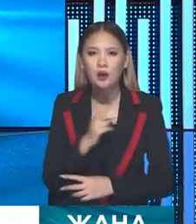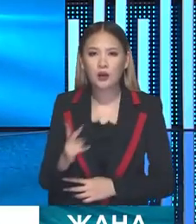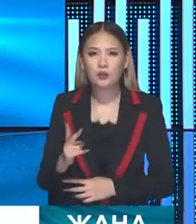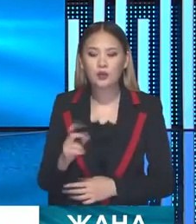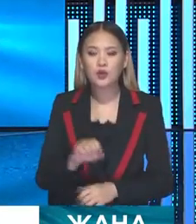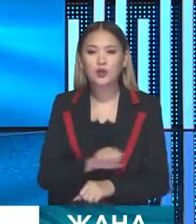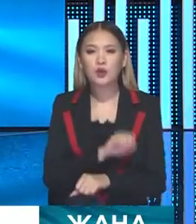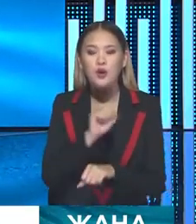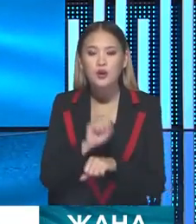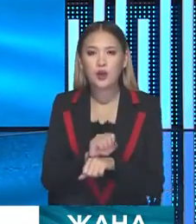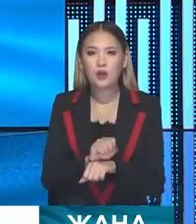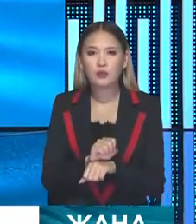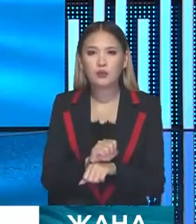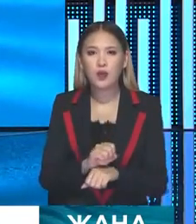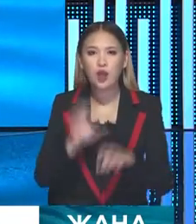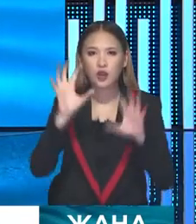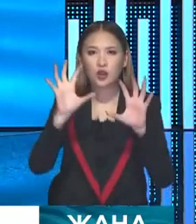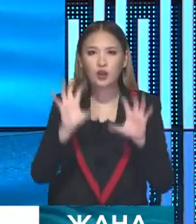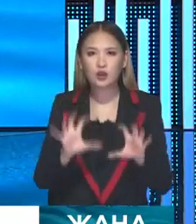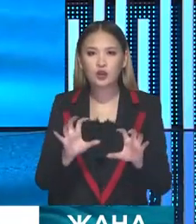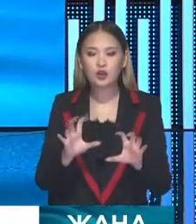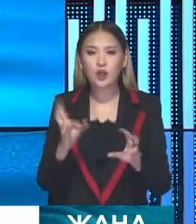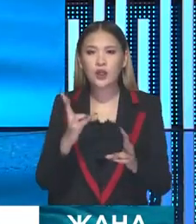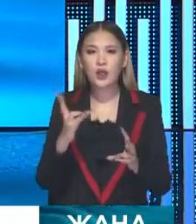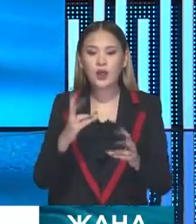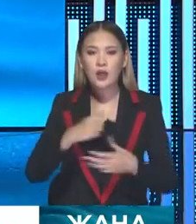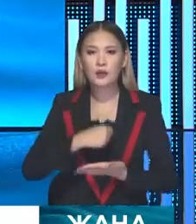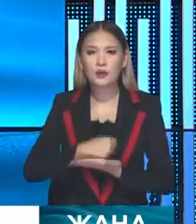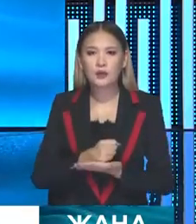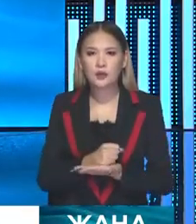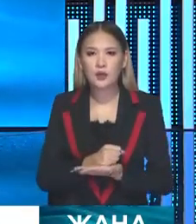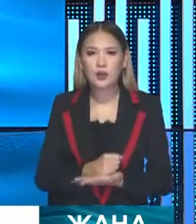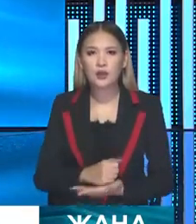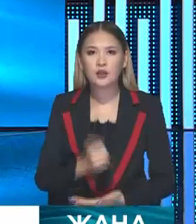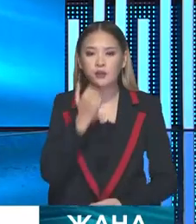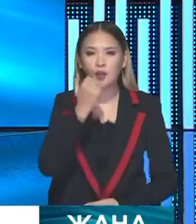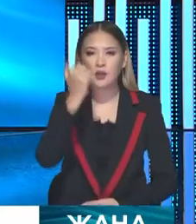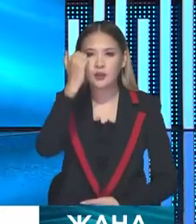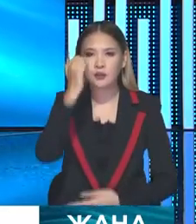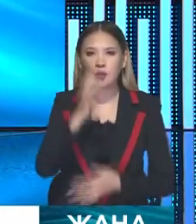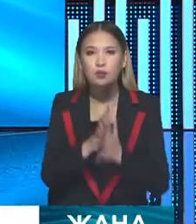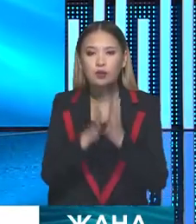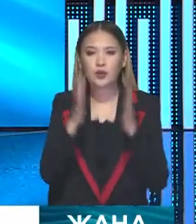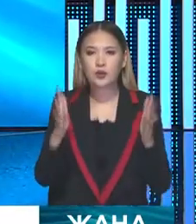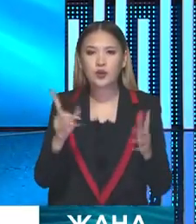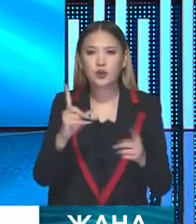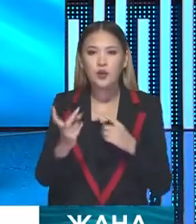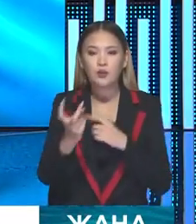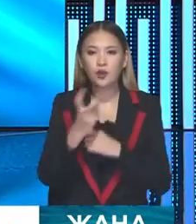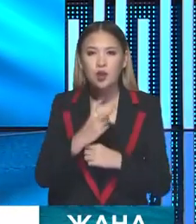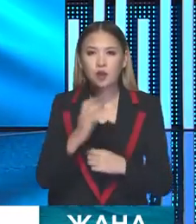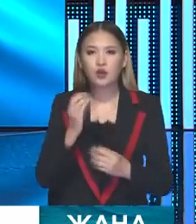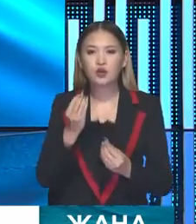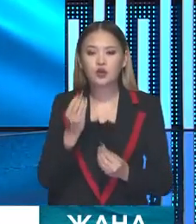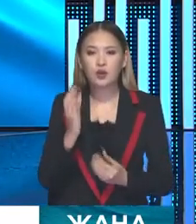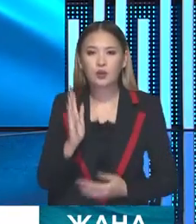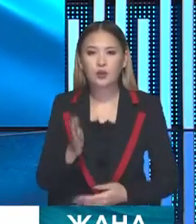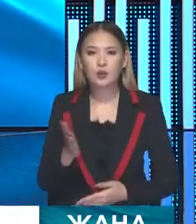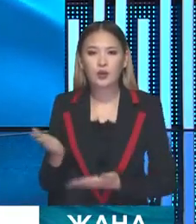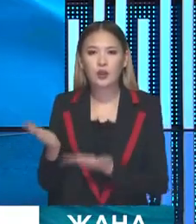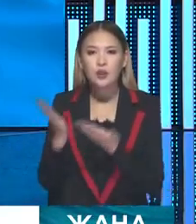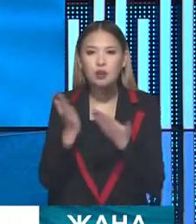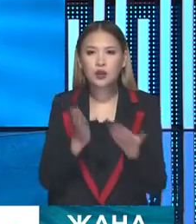анықтап, оларды заңды түрде рәсімдеу керек. Жақсы. Ермек мырза, уақыт бөліп келгеніңізге көп рахмет. Алдағы уақытта студияға шақырып,